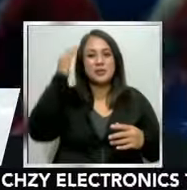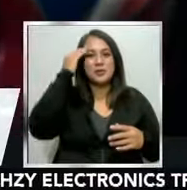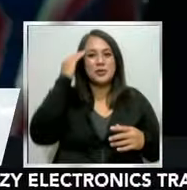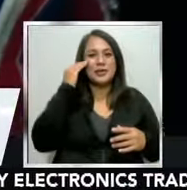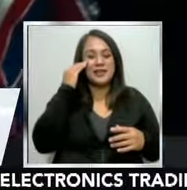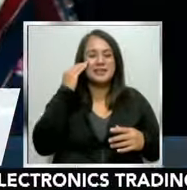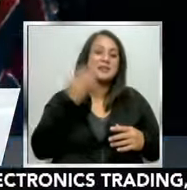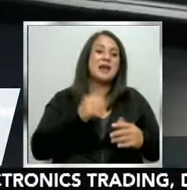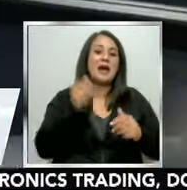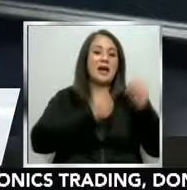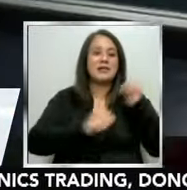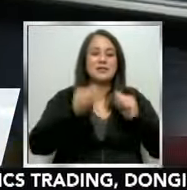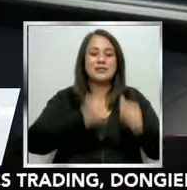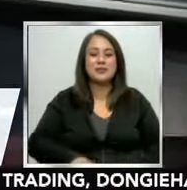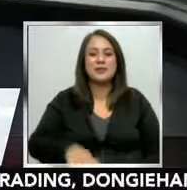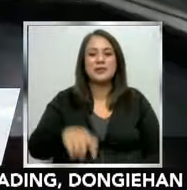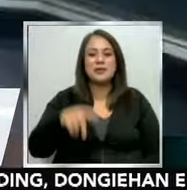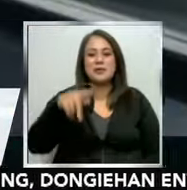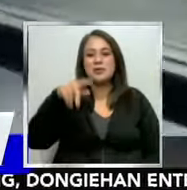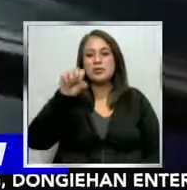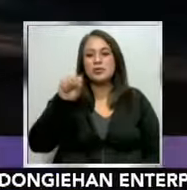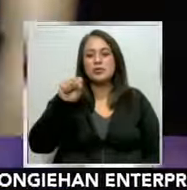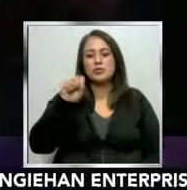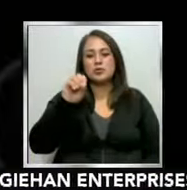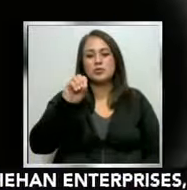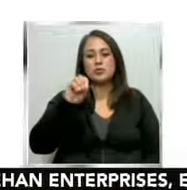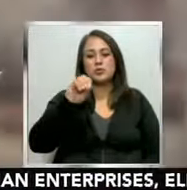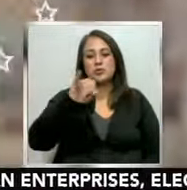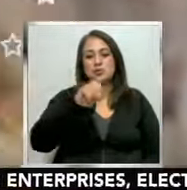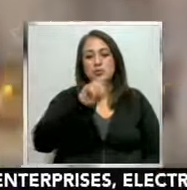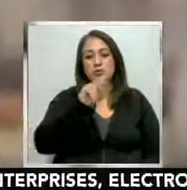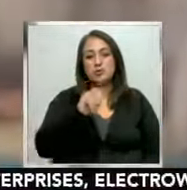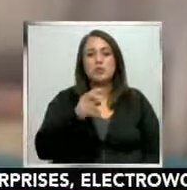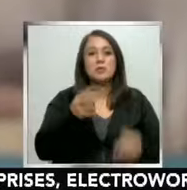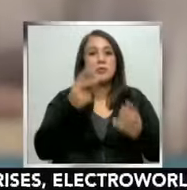na featured sa The Marvels showing this November.